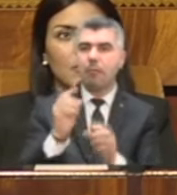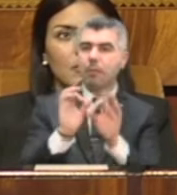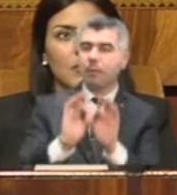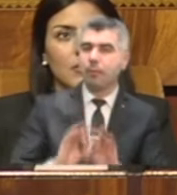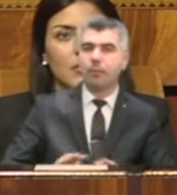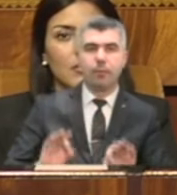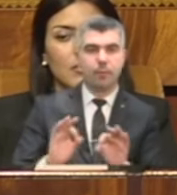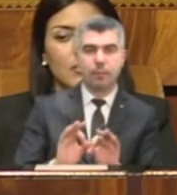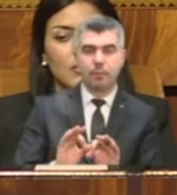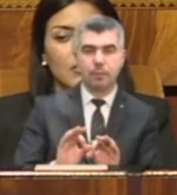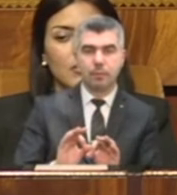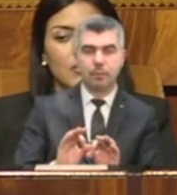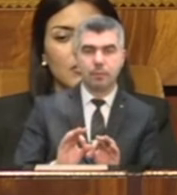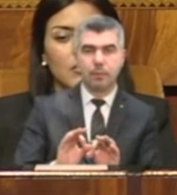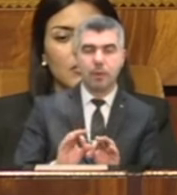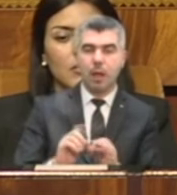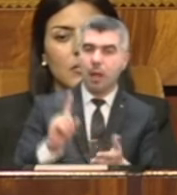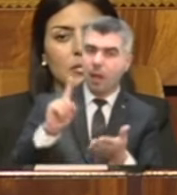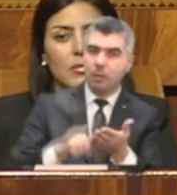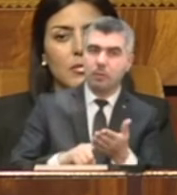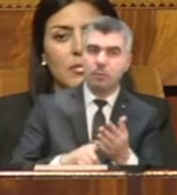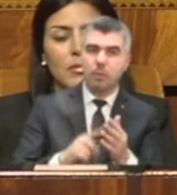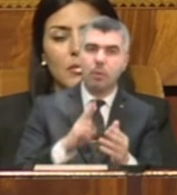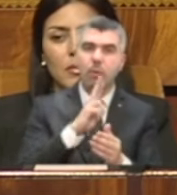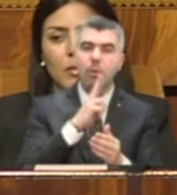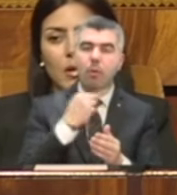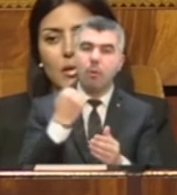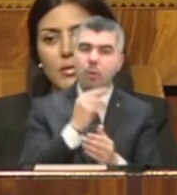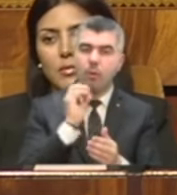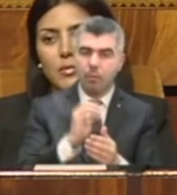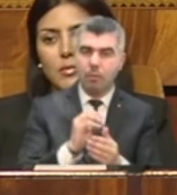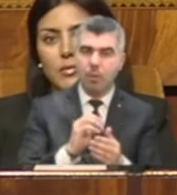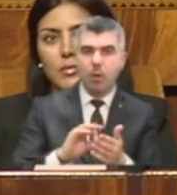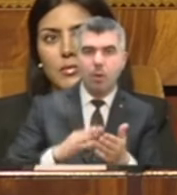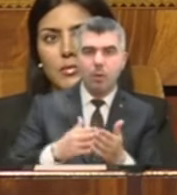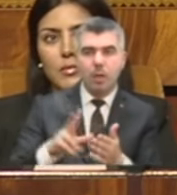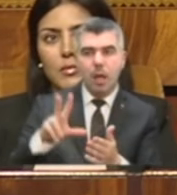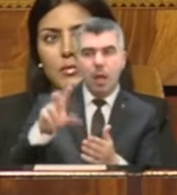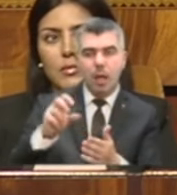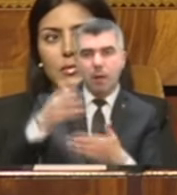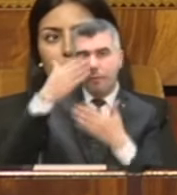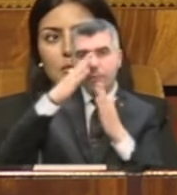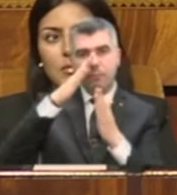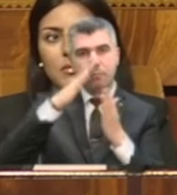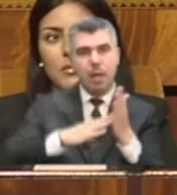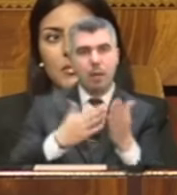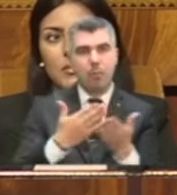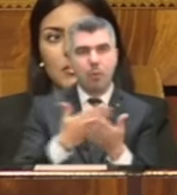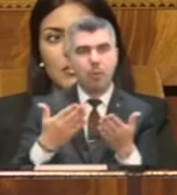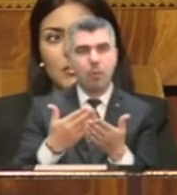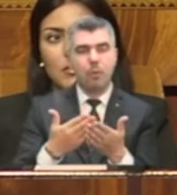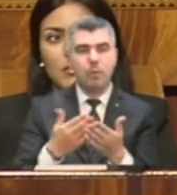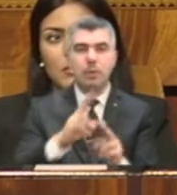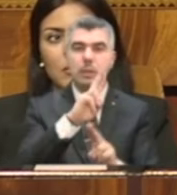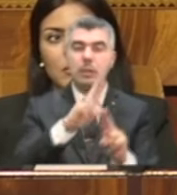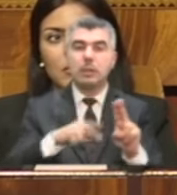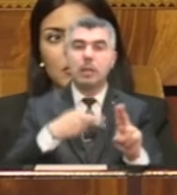معقول. خص هذه الحكومه اللي قريبه من النبض ديال المغاربه